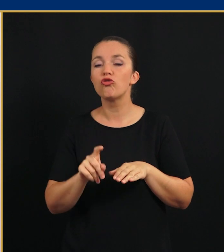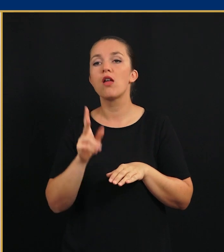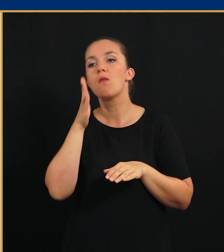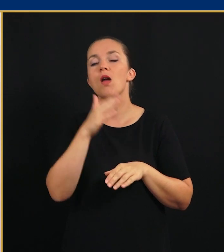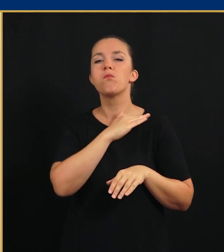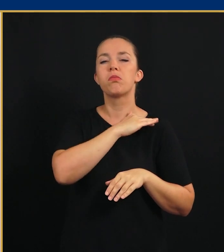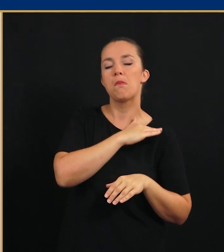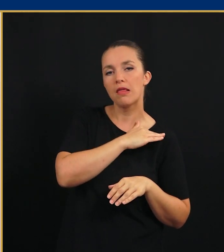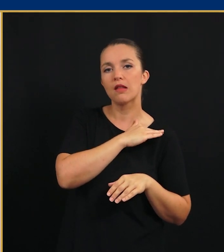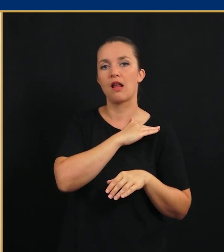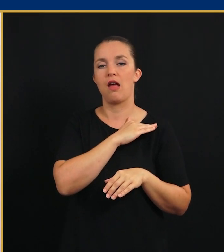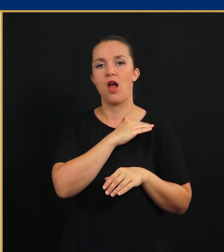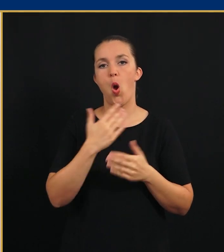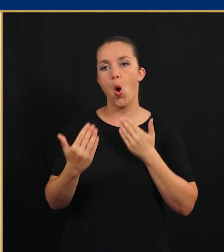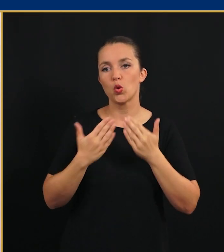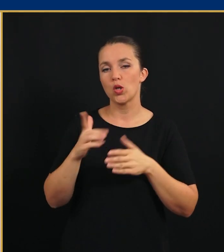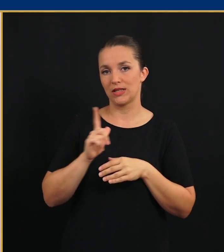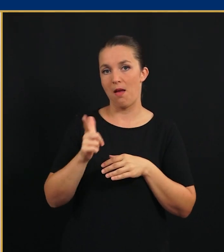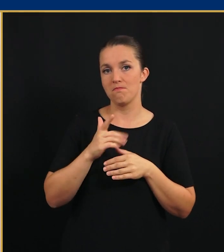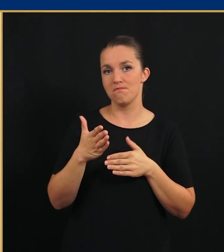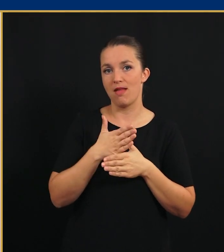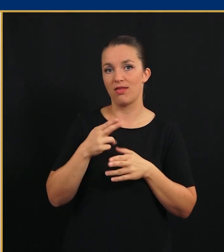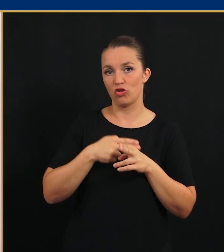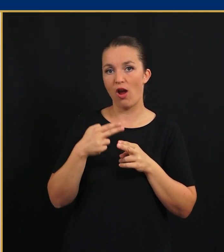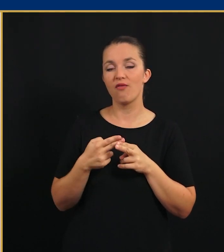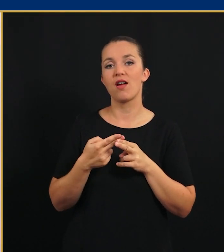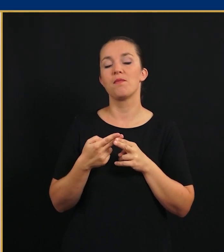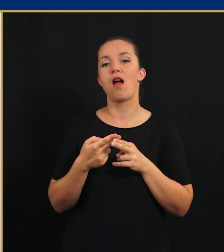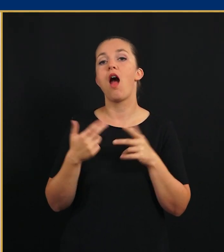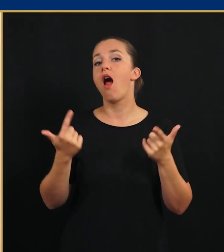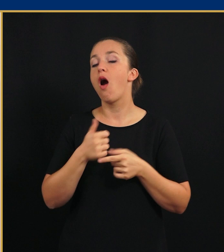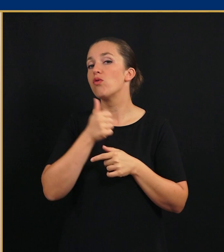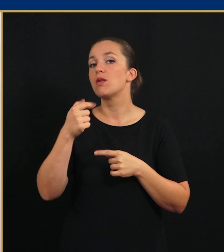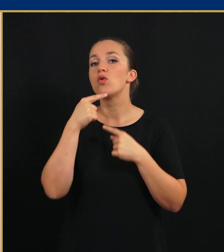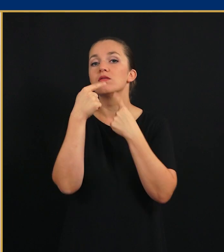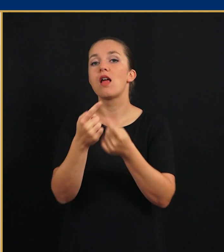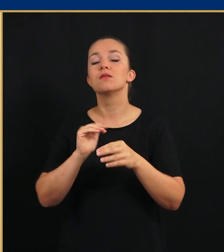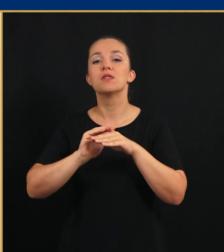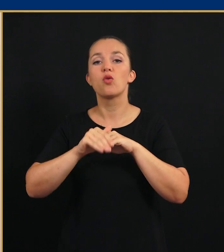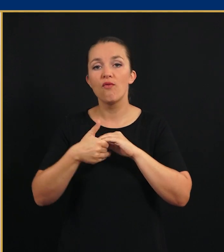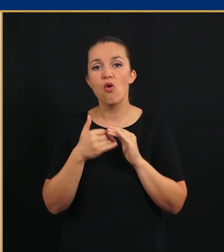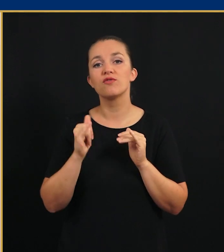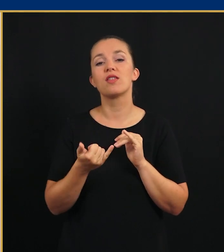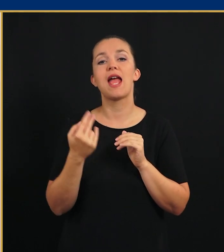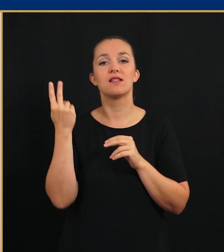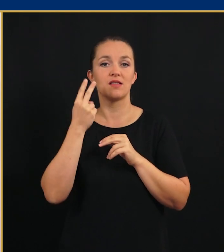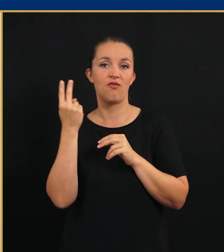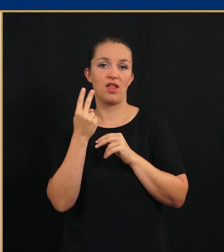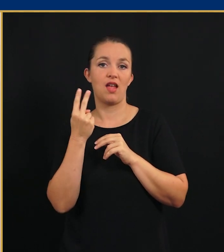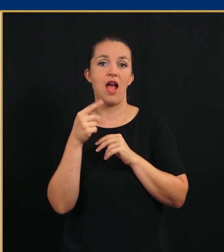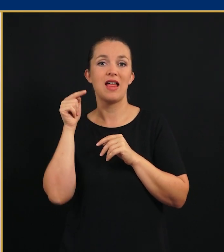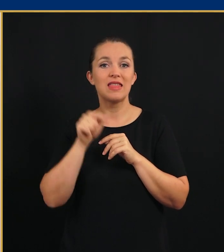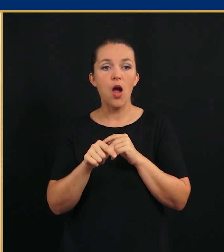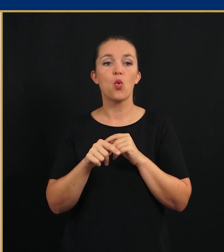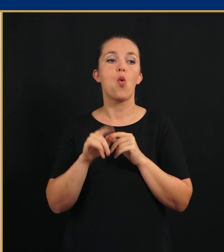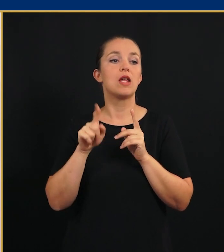odprtih vprašanj, ki bi bremenili odnose med državama. Lahko samo izrazim zadovoljstvo,